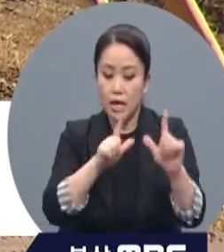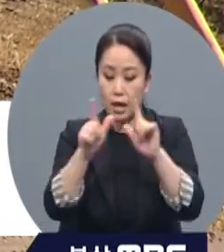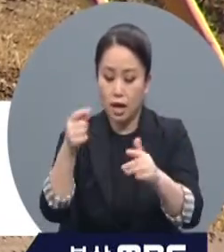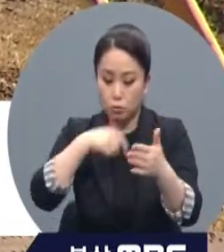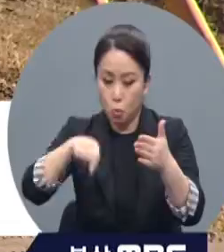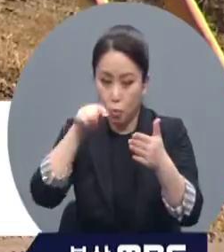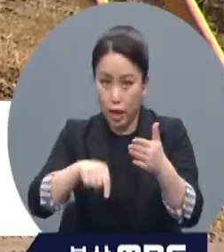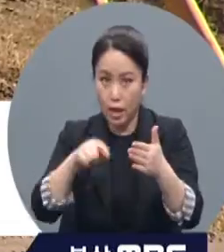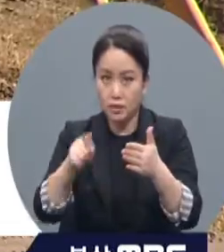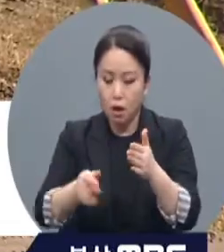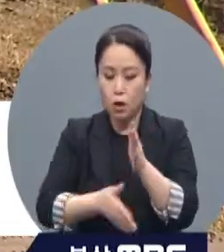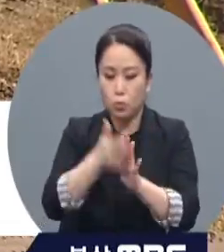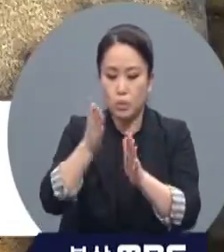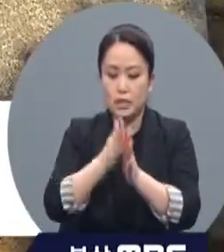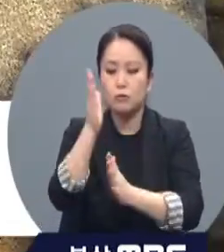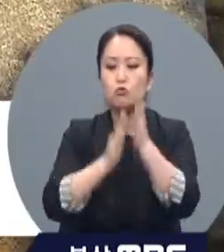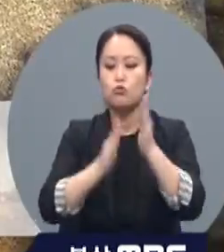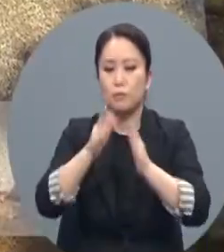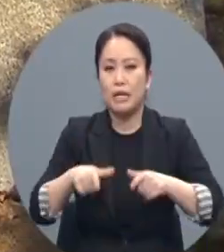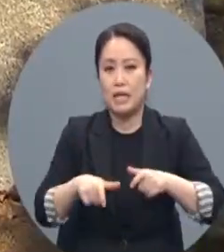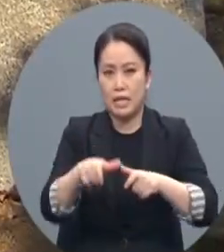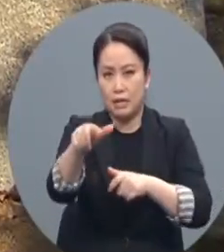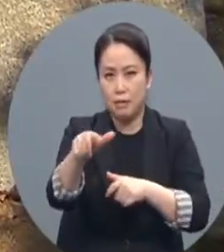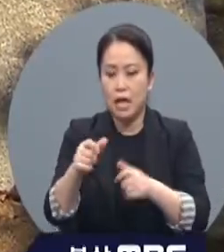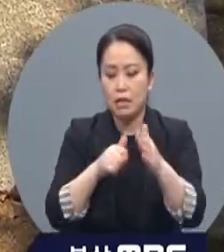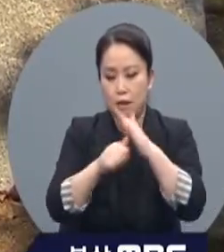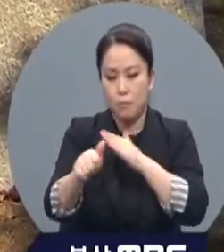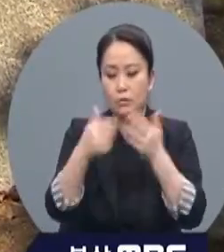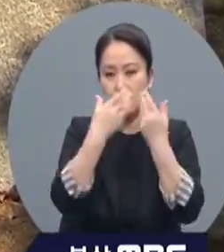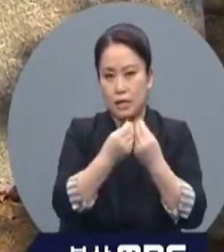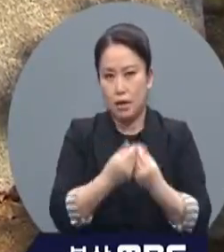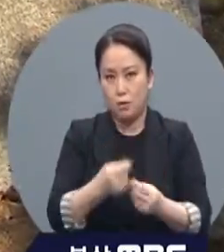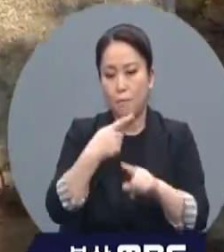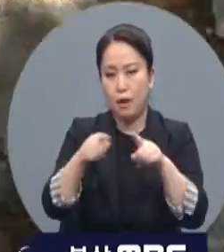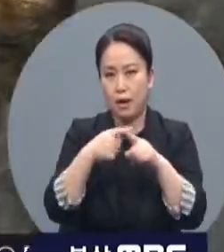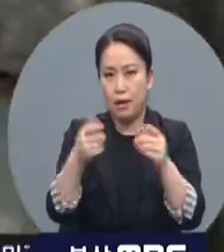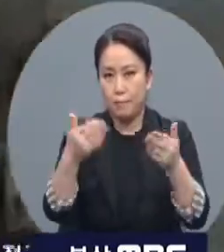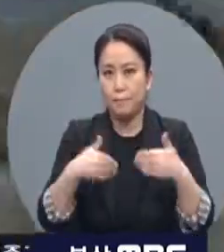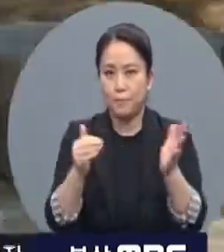도시 재생의 대표적인 사례로 평가 받고 있습니다